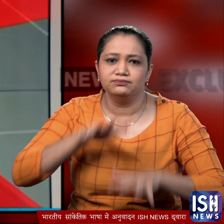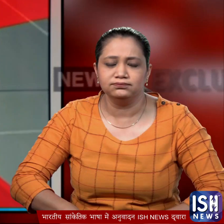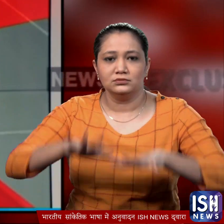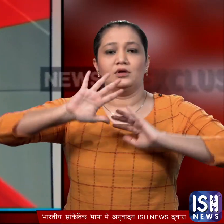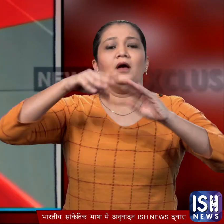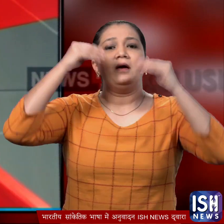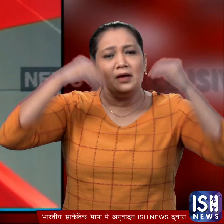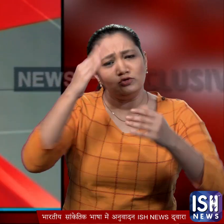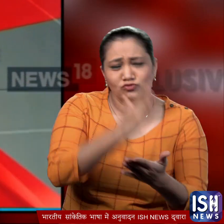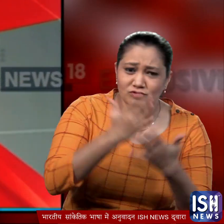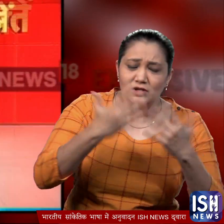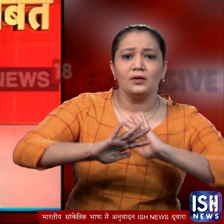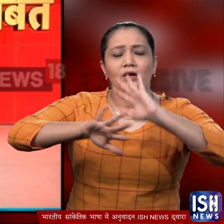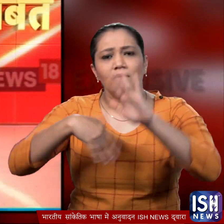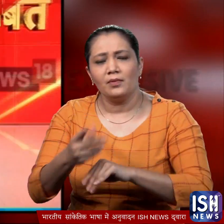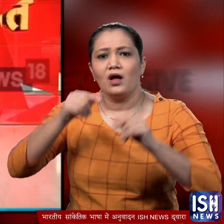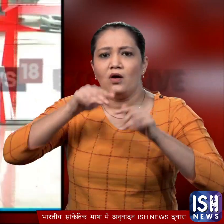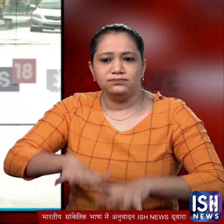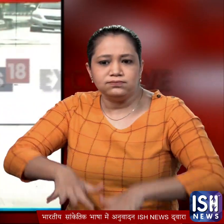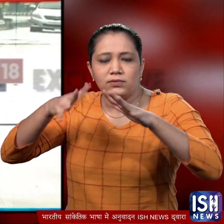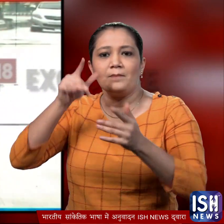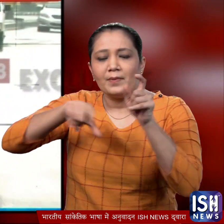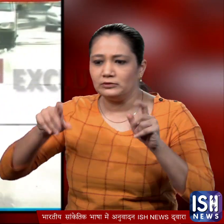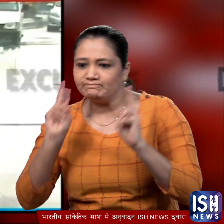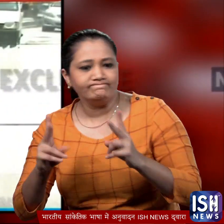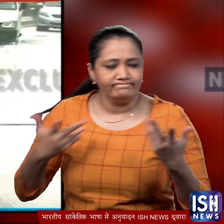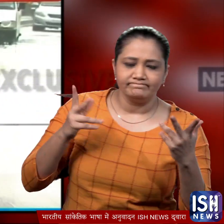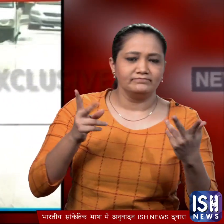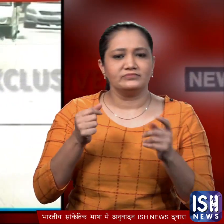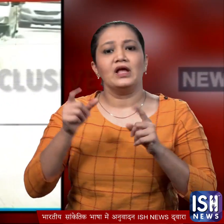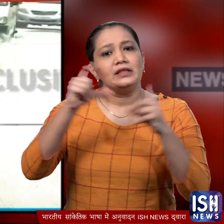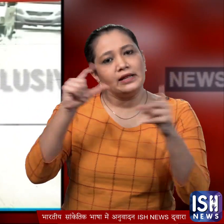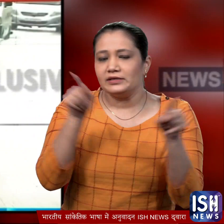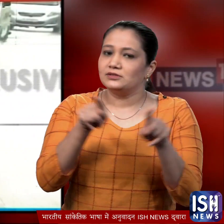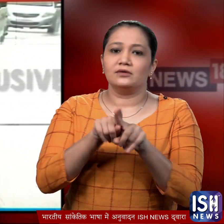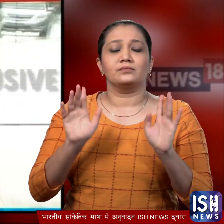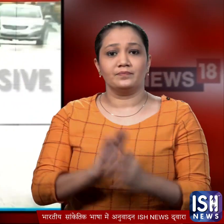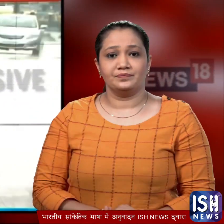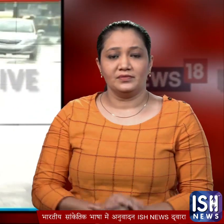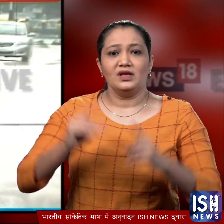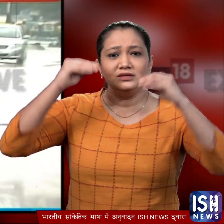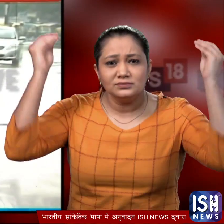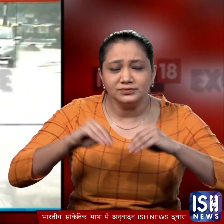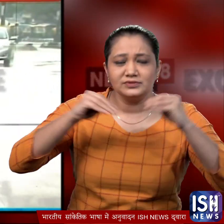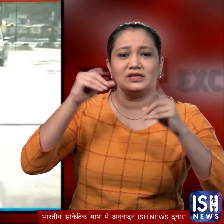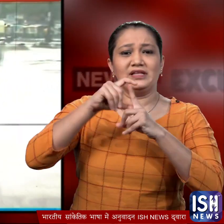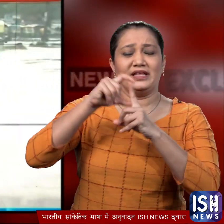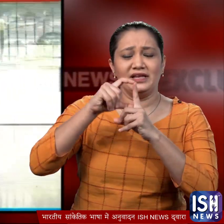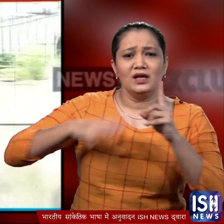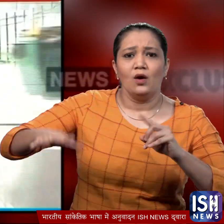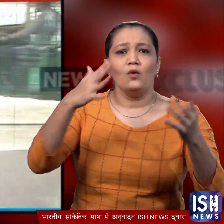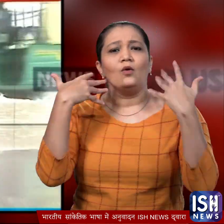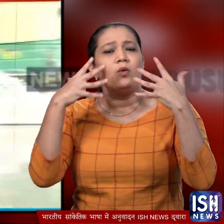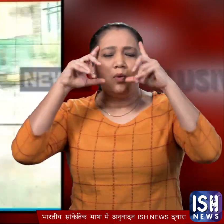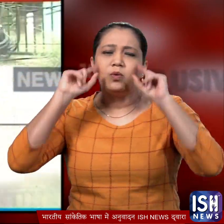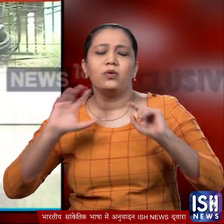रुकने के बाद भी लोग सड़कों पर जमा पानी की वजह से जगह जगह फंसे रहे। दिल्ली का हाल भी कुछ ऐसा ही रहा। पानी बरसा तो देश की राजधानी का मौसम सुहाना